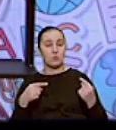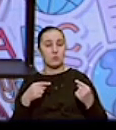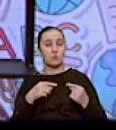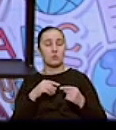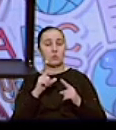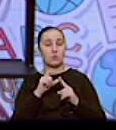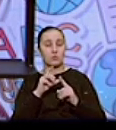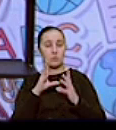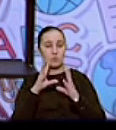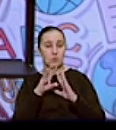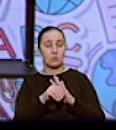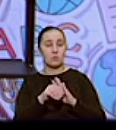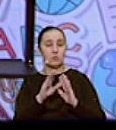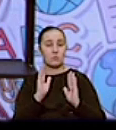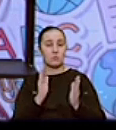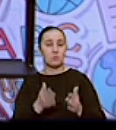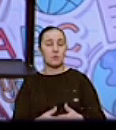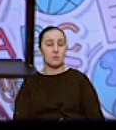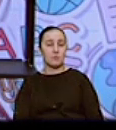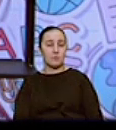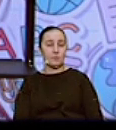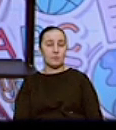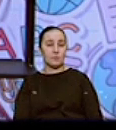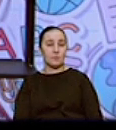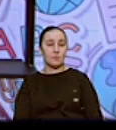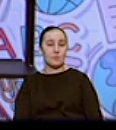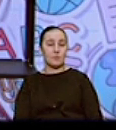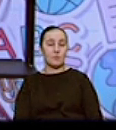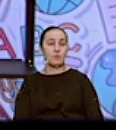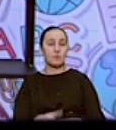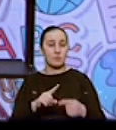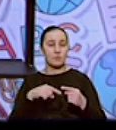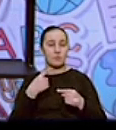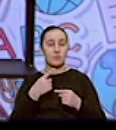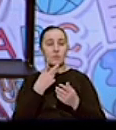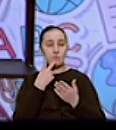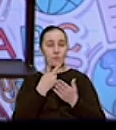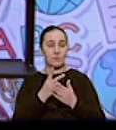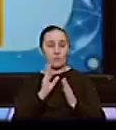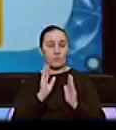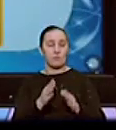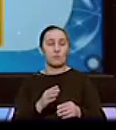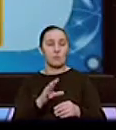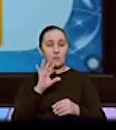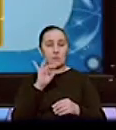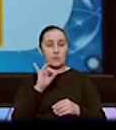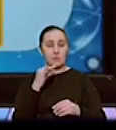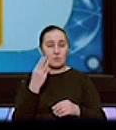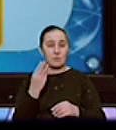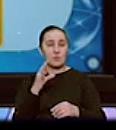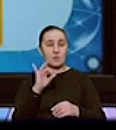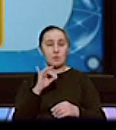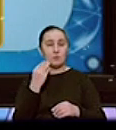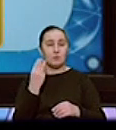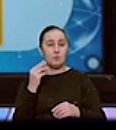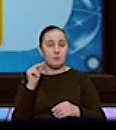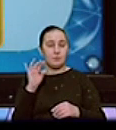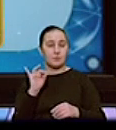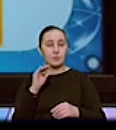xil turkumlarga oid bo'ladi. Endi keyingisini ko'rib chiqamiz. İş,